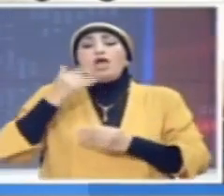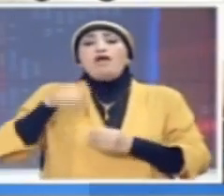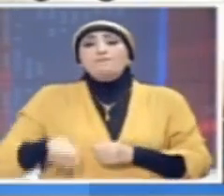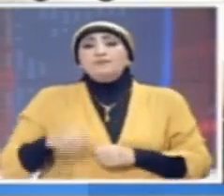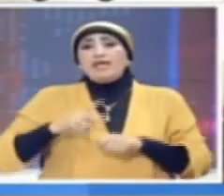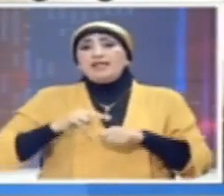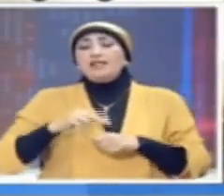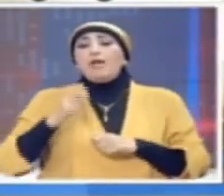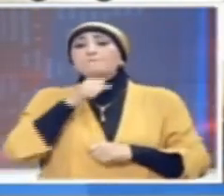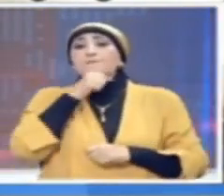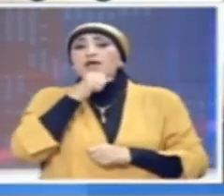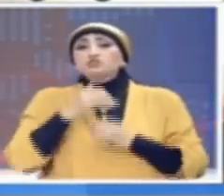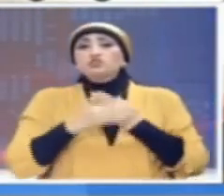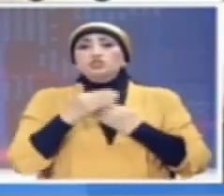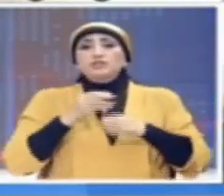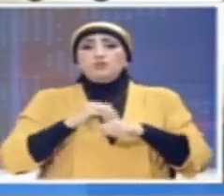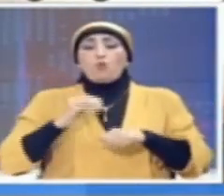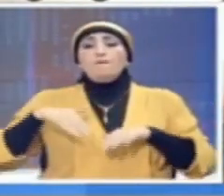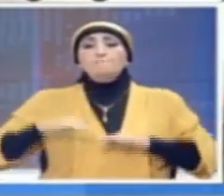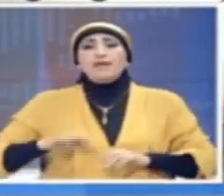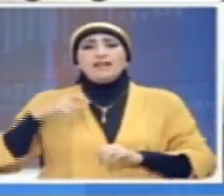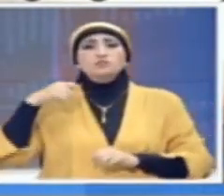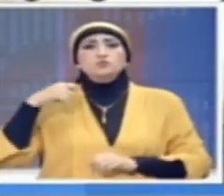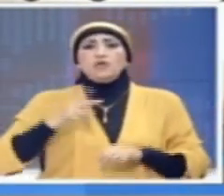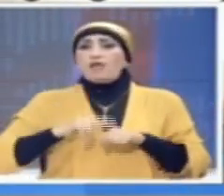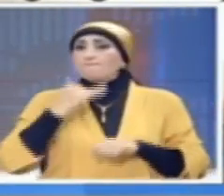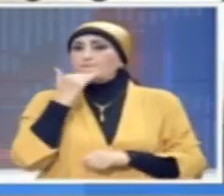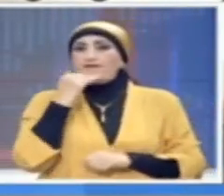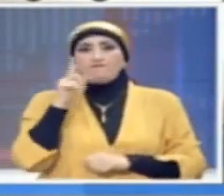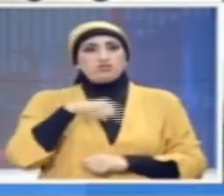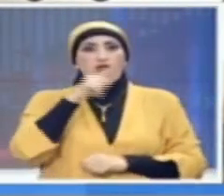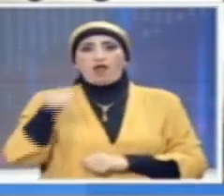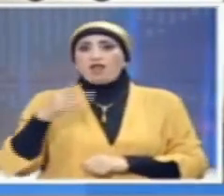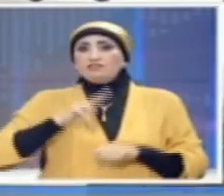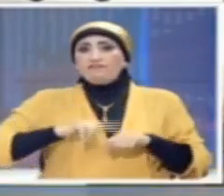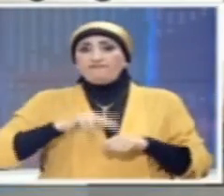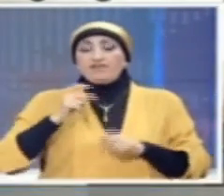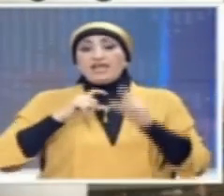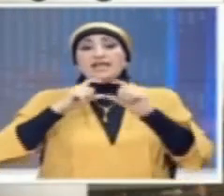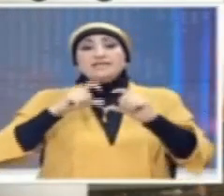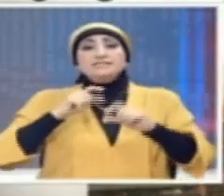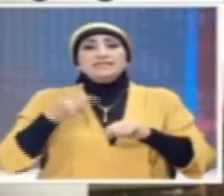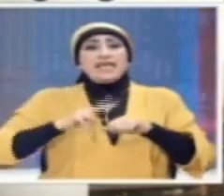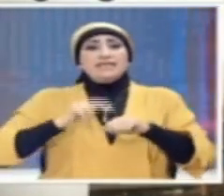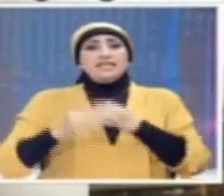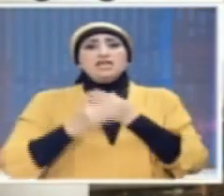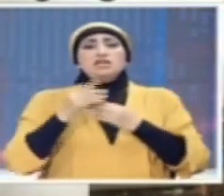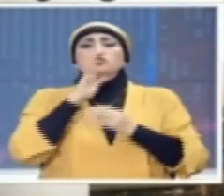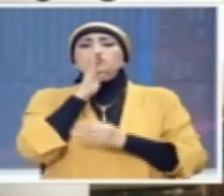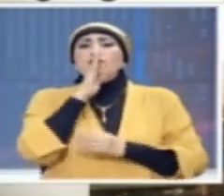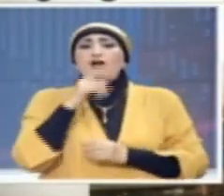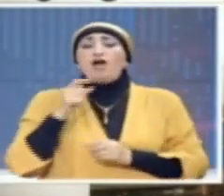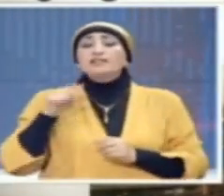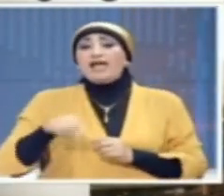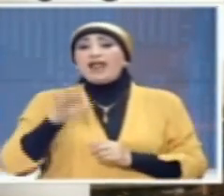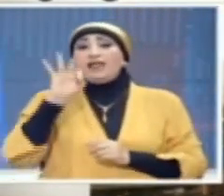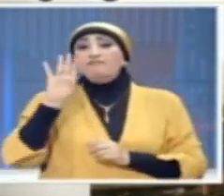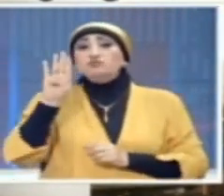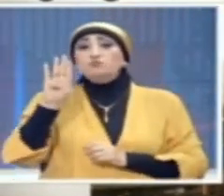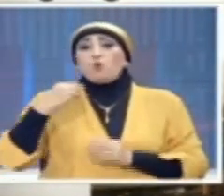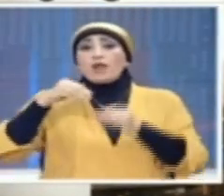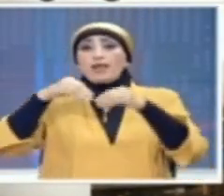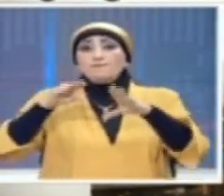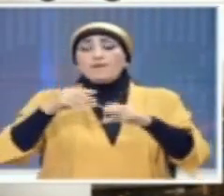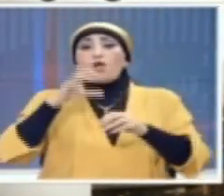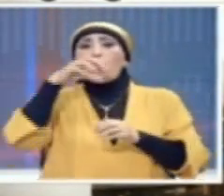الجديد. مجلس الوزراء أكد أنه لا صحة لتدشين الإسكان صفحات جديدة على فيسبوك لبيع